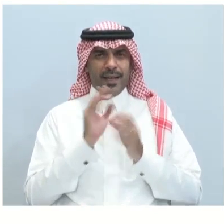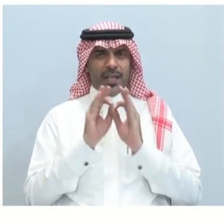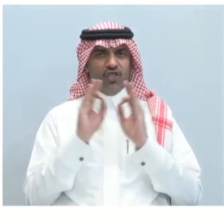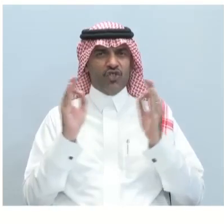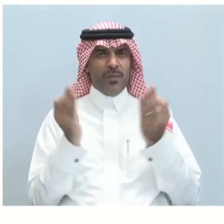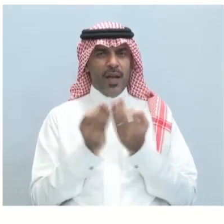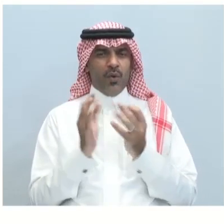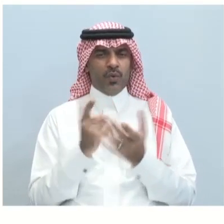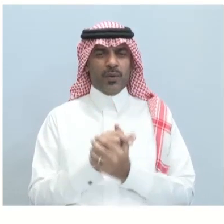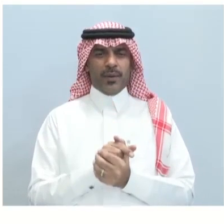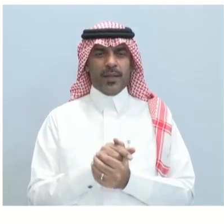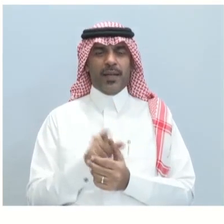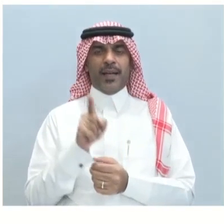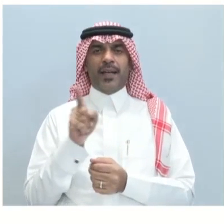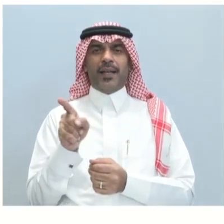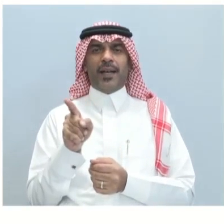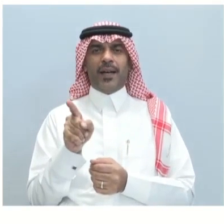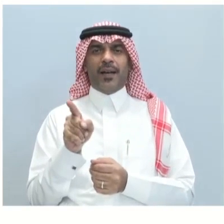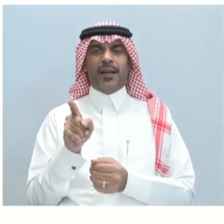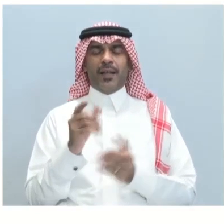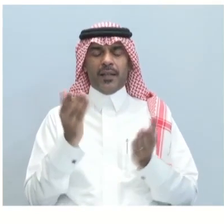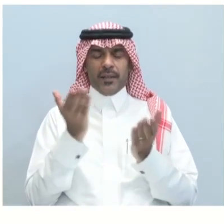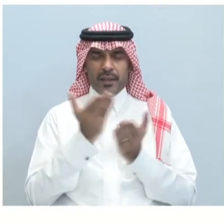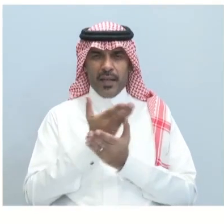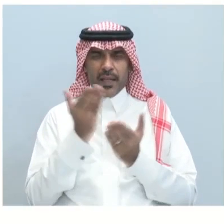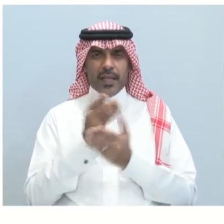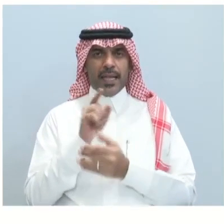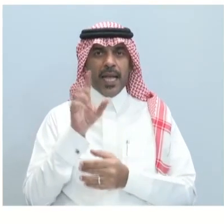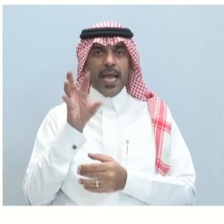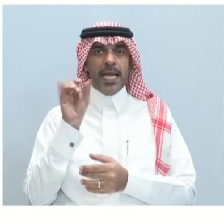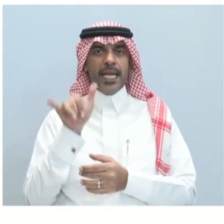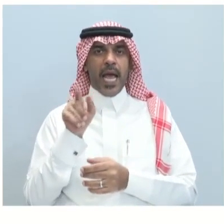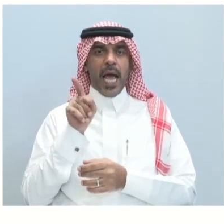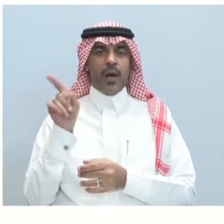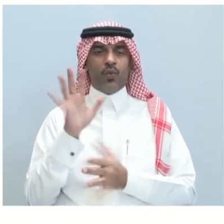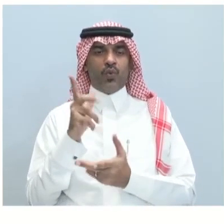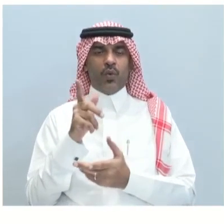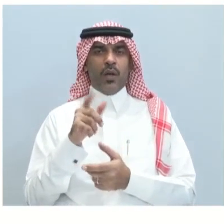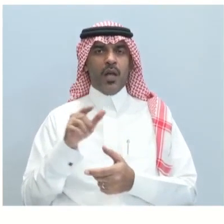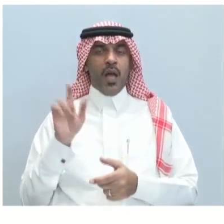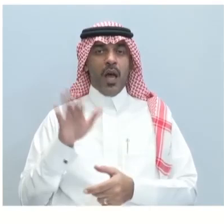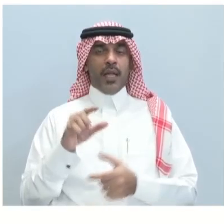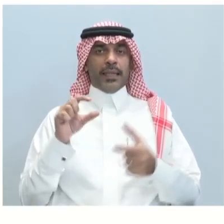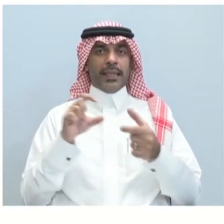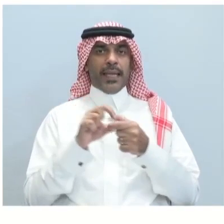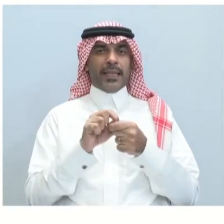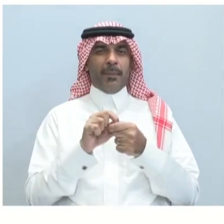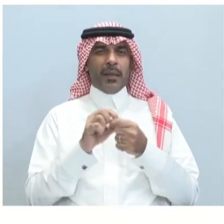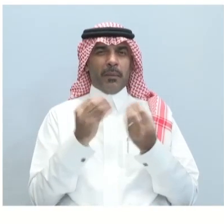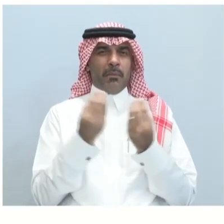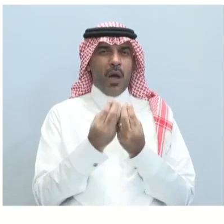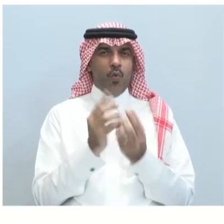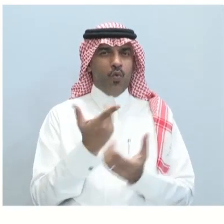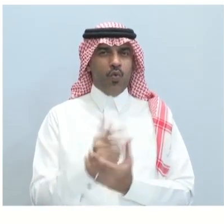نعم الدراسات الاجتماعيه هي الدراسات لاحظوا معي التي ترتبط بماذا يا